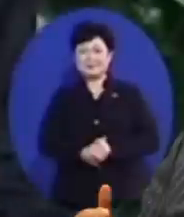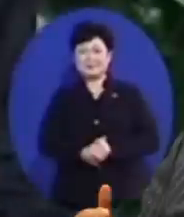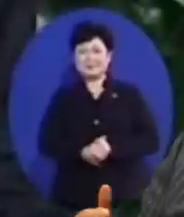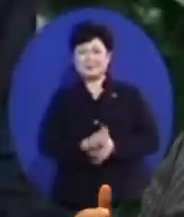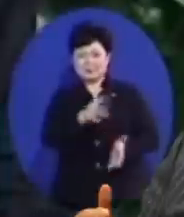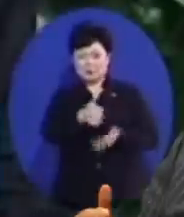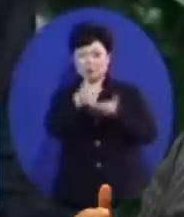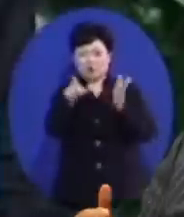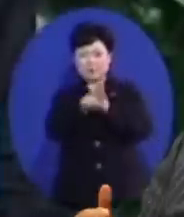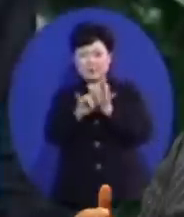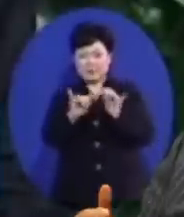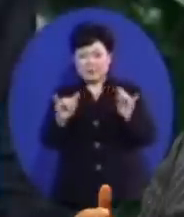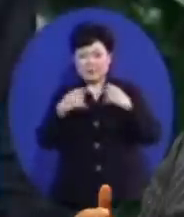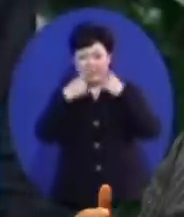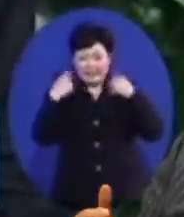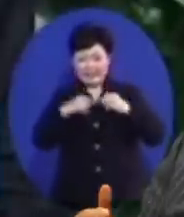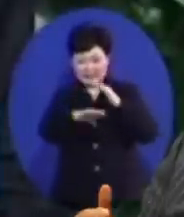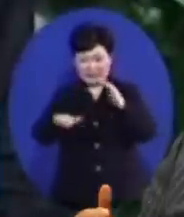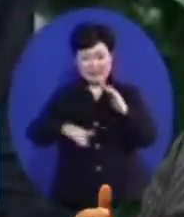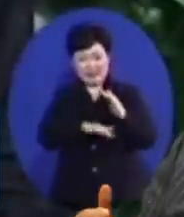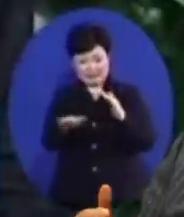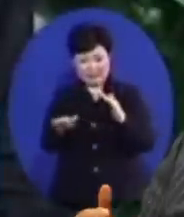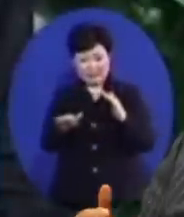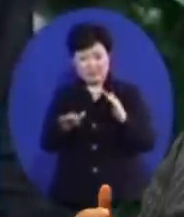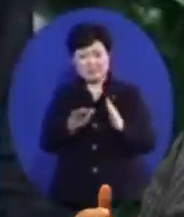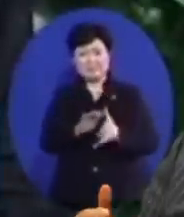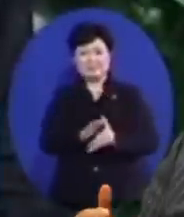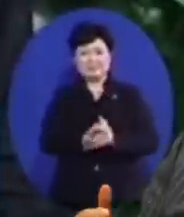주를 믿는 사람은 개인이나 가정이나